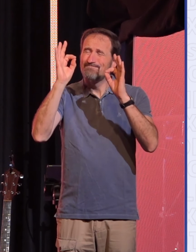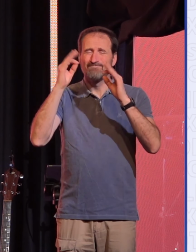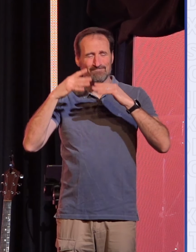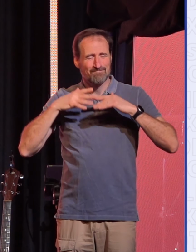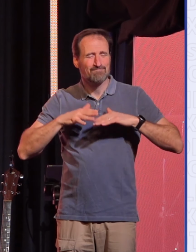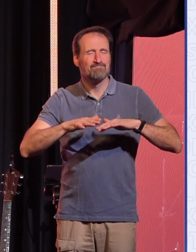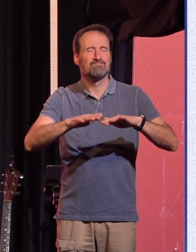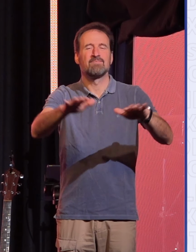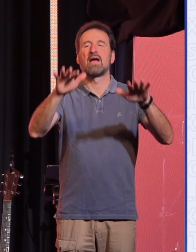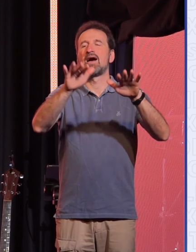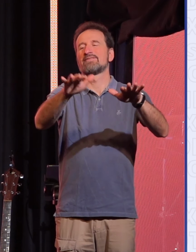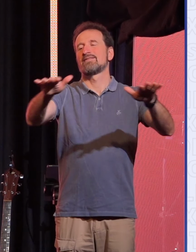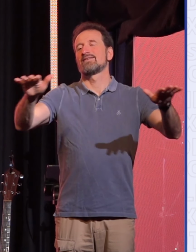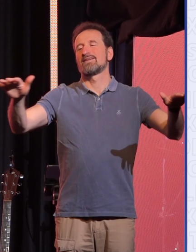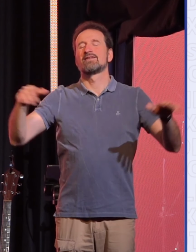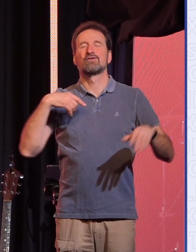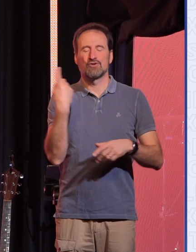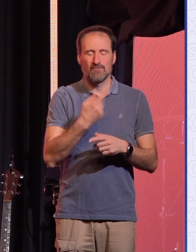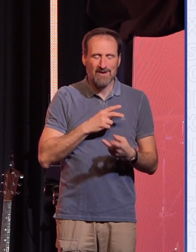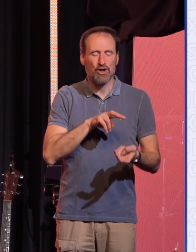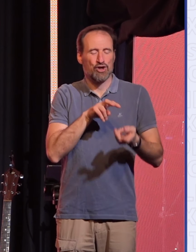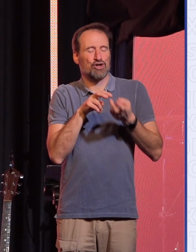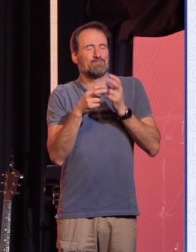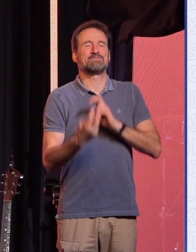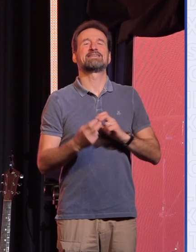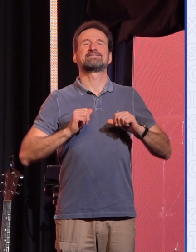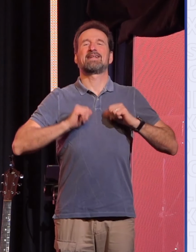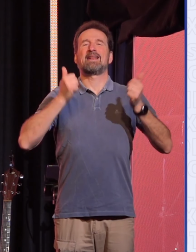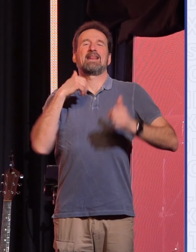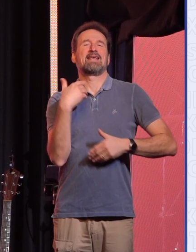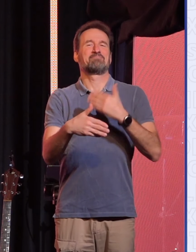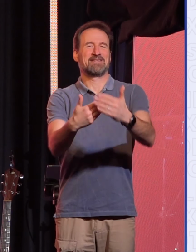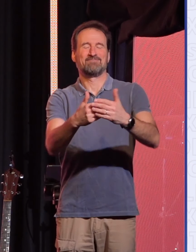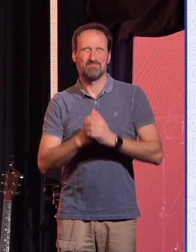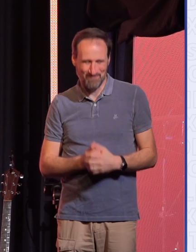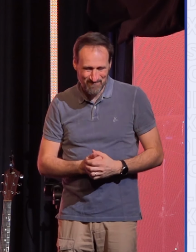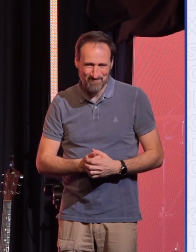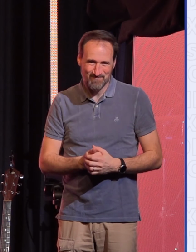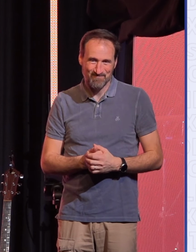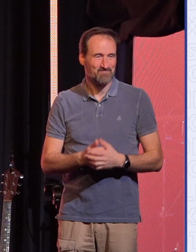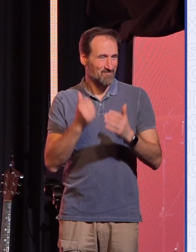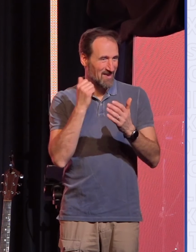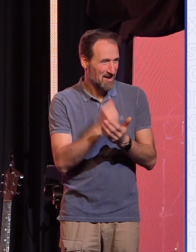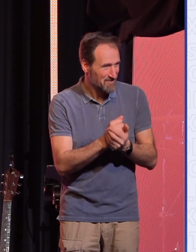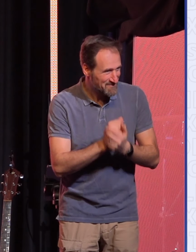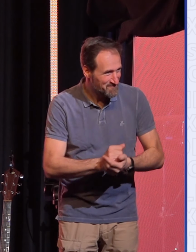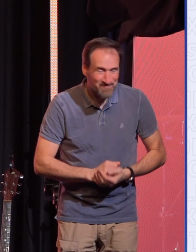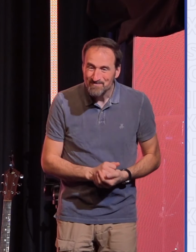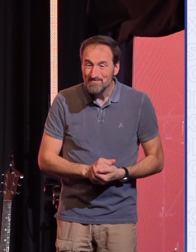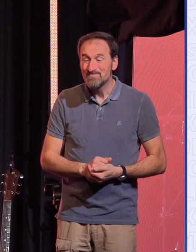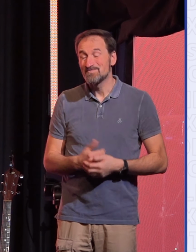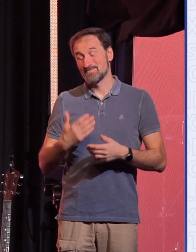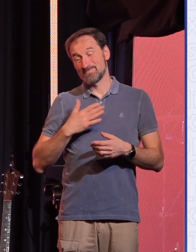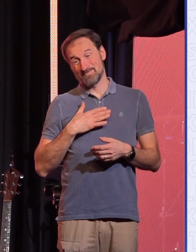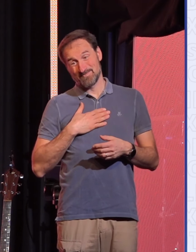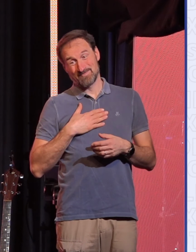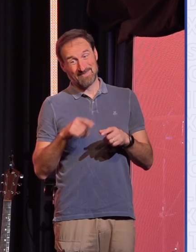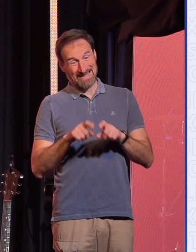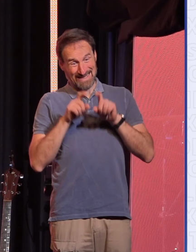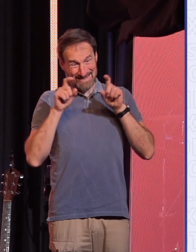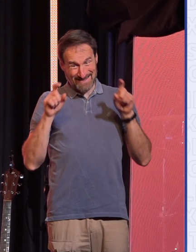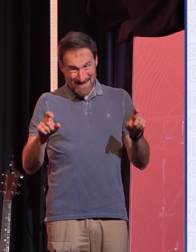Amen. Hey, ich habe heute ein cooles Thema, wo ich auch schon seit 30 Jahren oder ein bisschen mehr Erfahrung